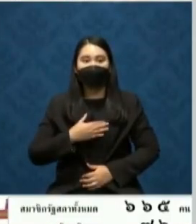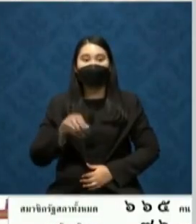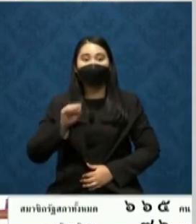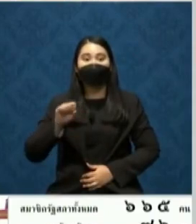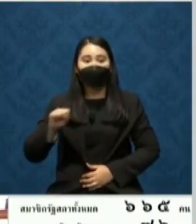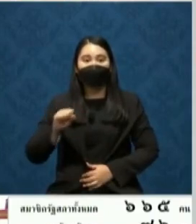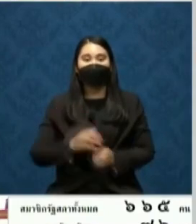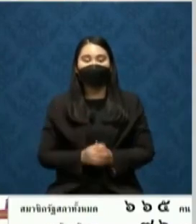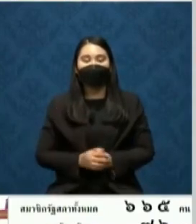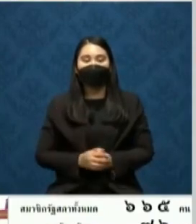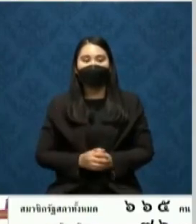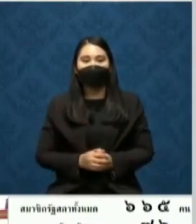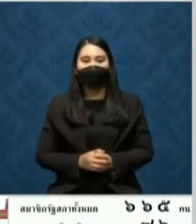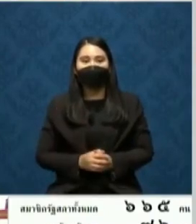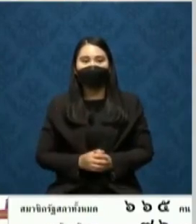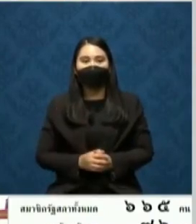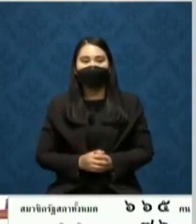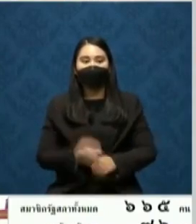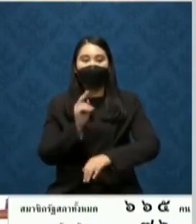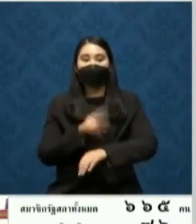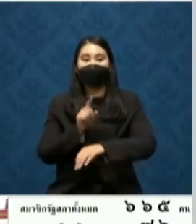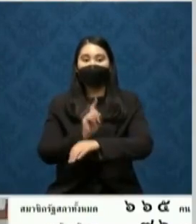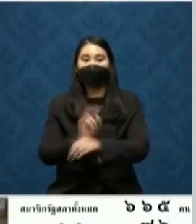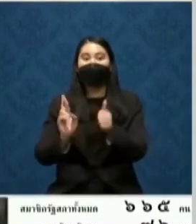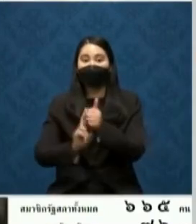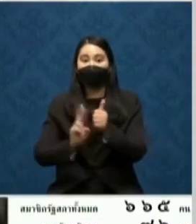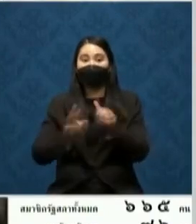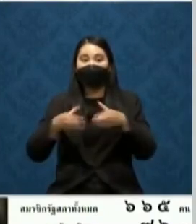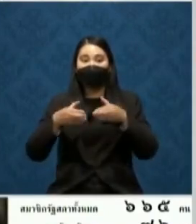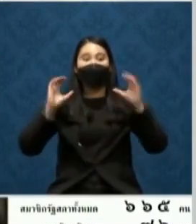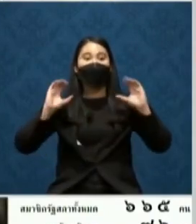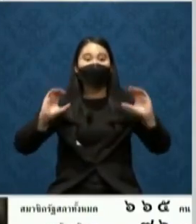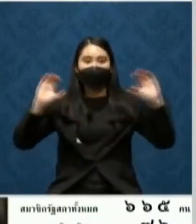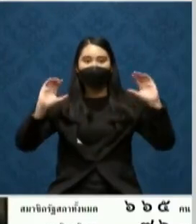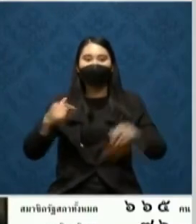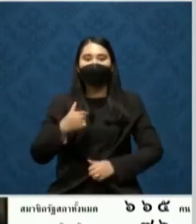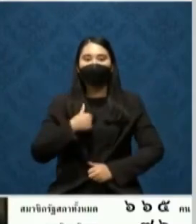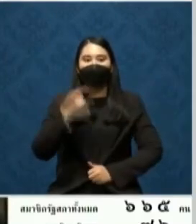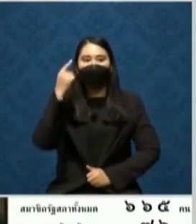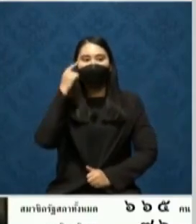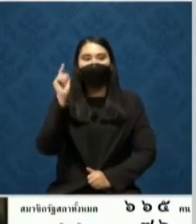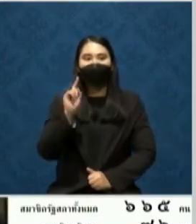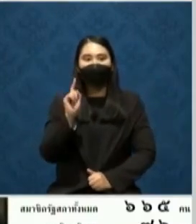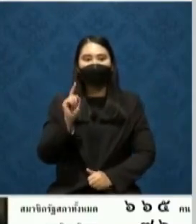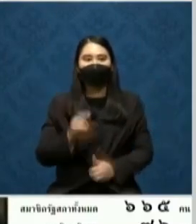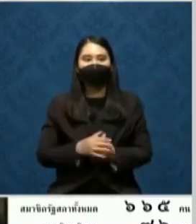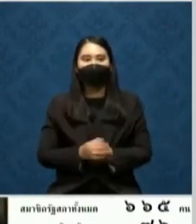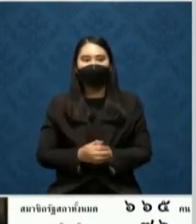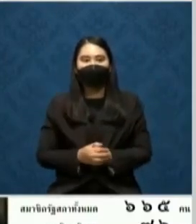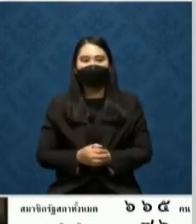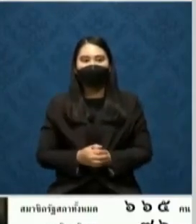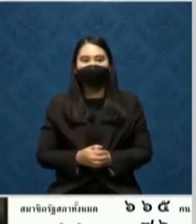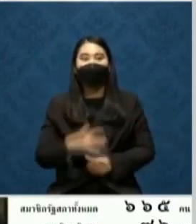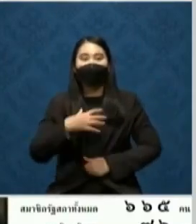นี้และเป็นกฎหมายสำคัญของรัฐบาลนะฮะเพราะฉะนั้นถ้ารัฐบาลเนี่ยผลักดันในเรื่องนี้ผมเชื่อเห